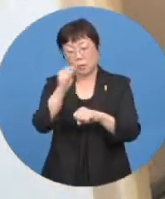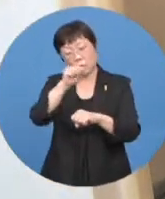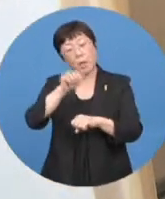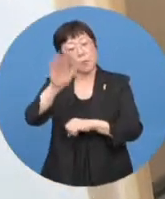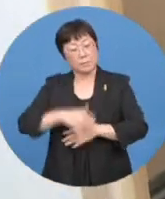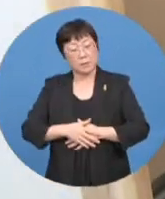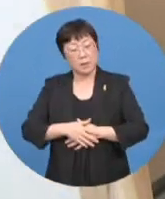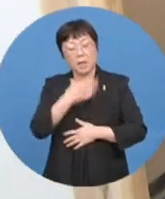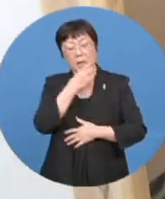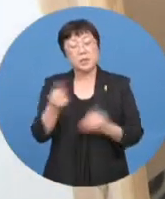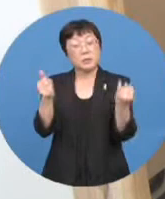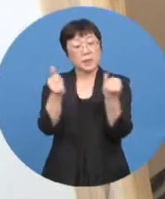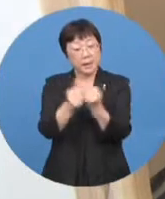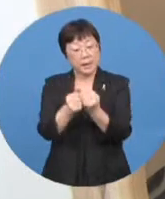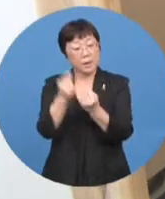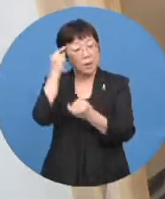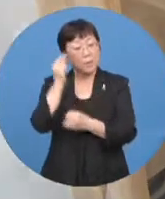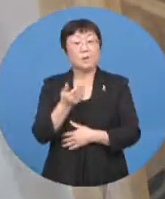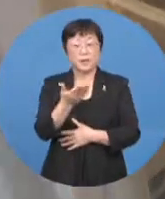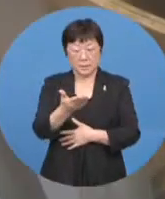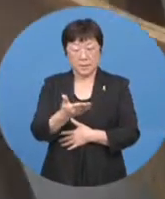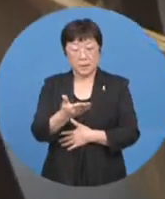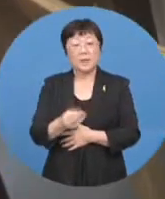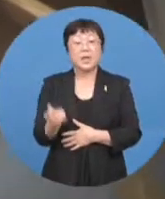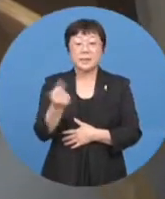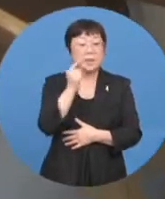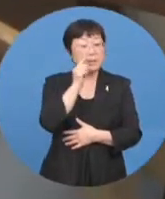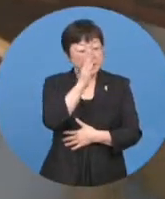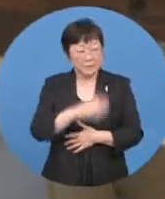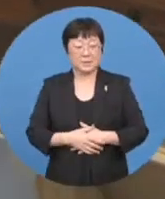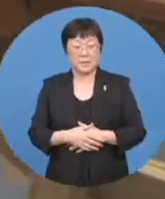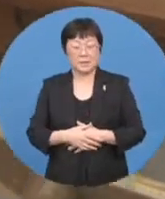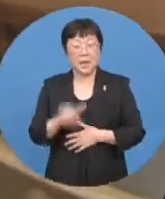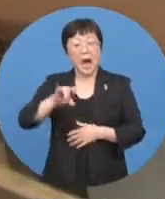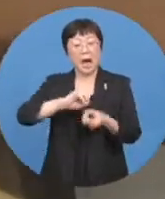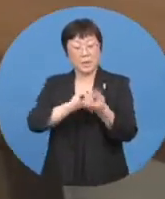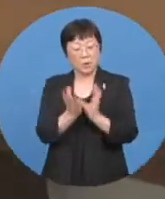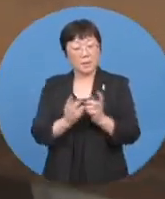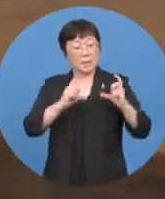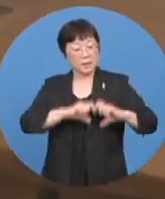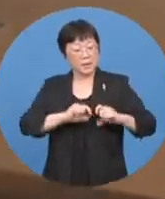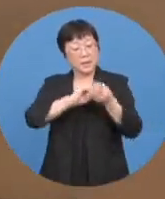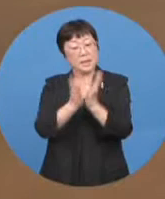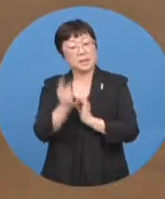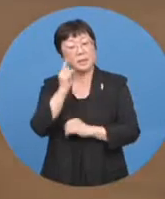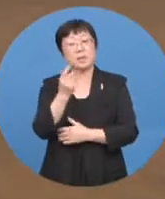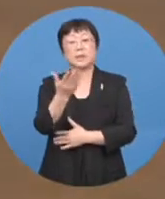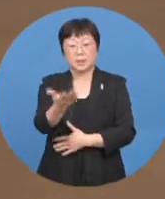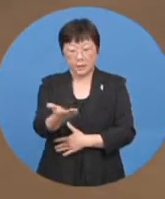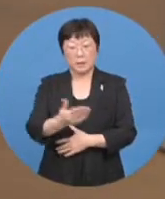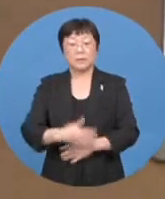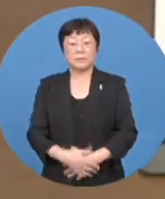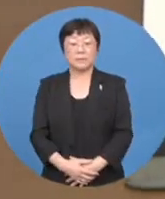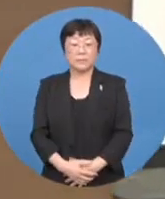。幸せな結婚を願うあなた、一度訪ねてみてください。愛の花咲かせませんか？